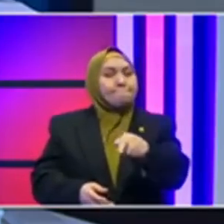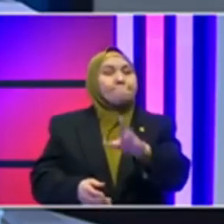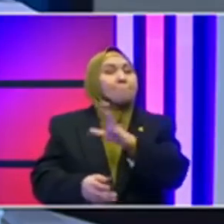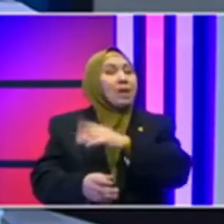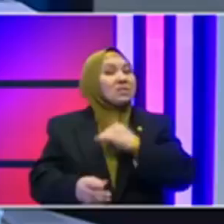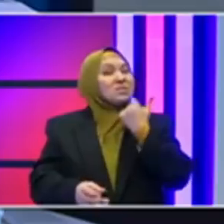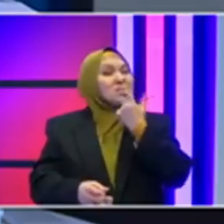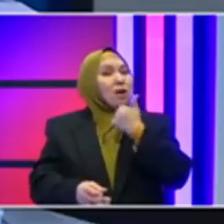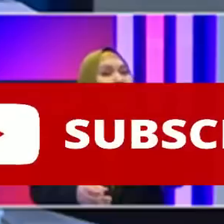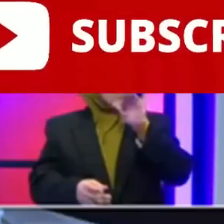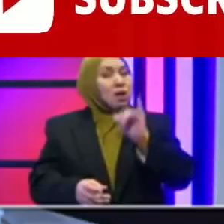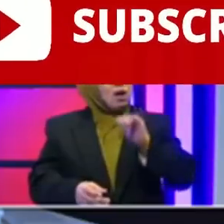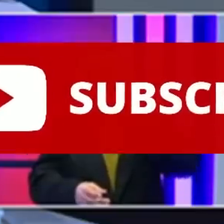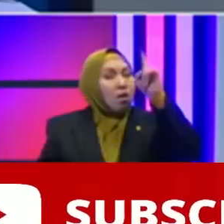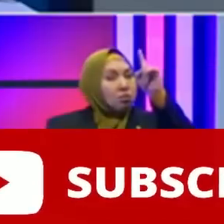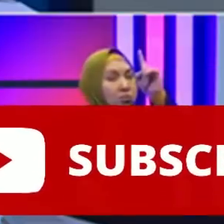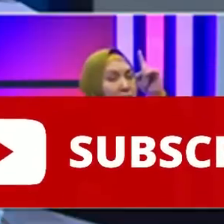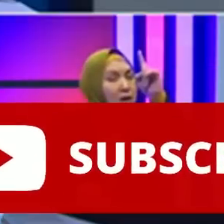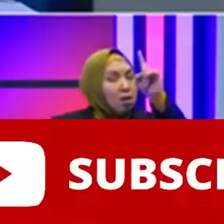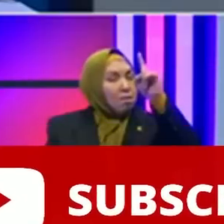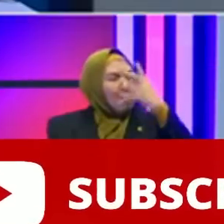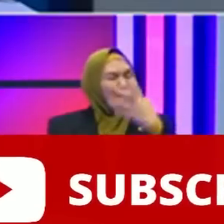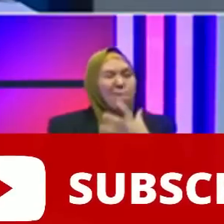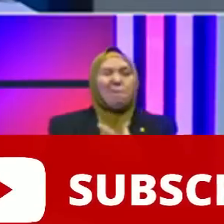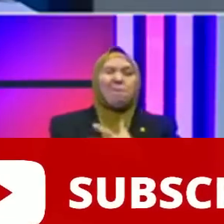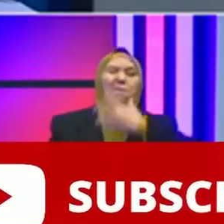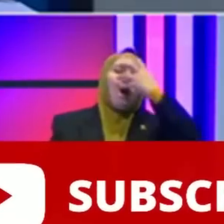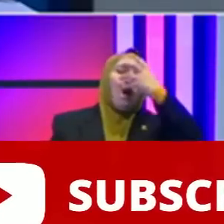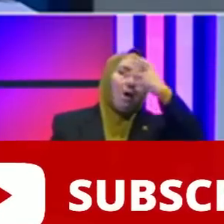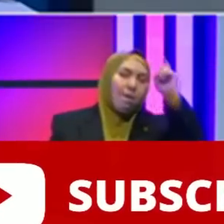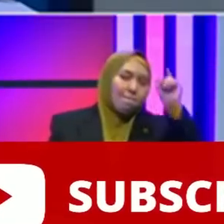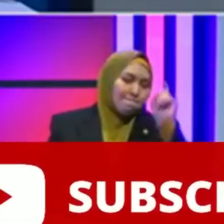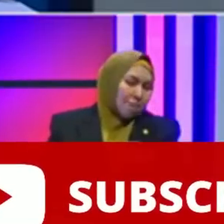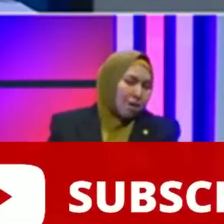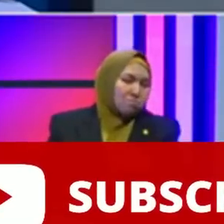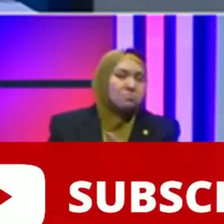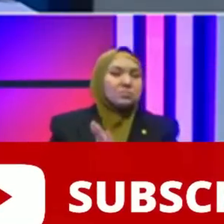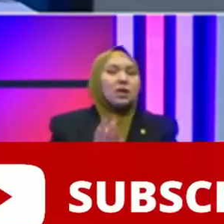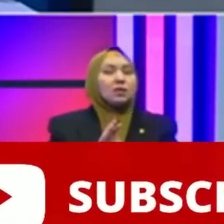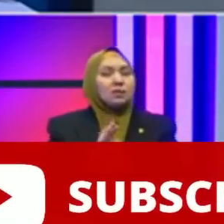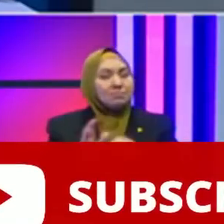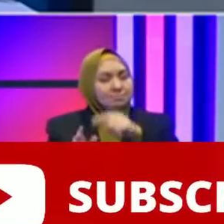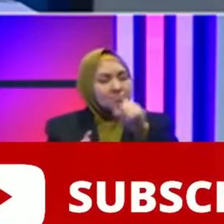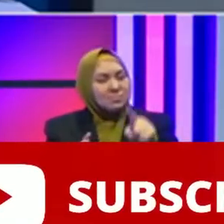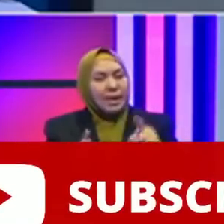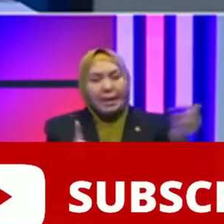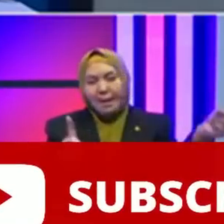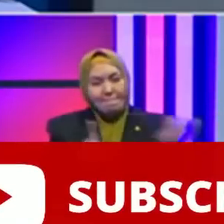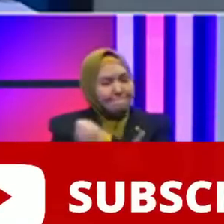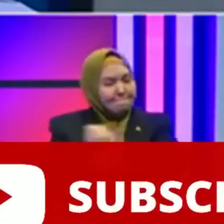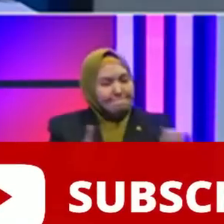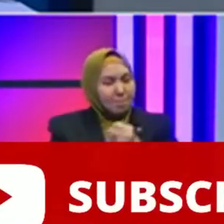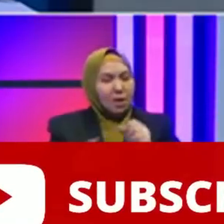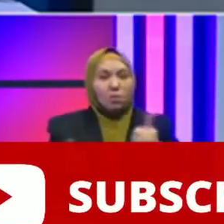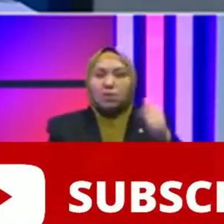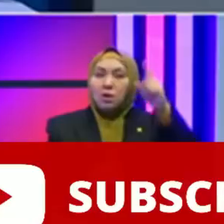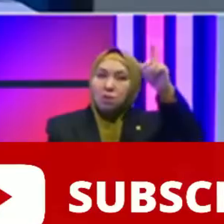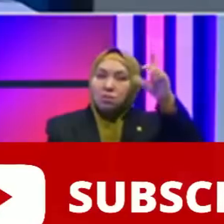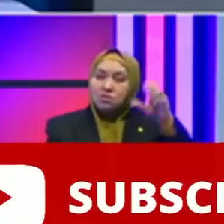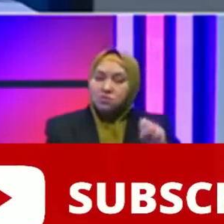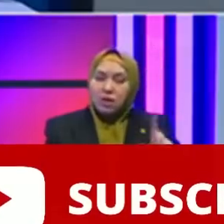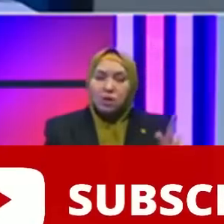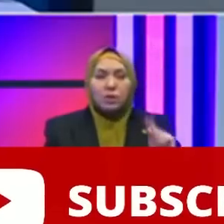barangsiapa yang Allah Subhanahu Wa Ta'ala murka kepada mereka Maka mereka akan diminasikan oleh Allah subhanahu